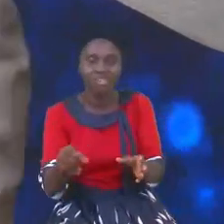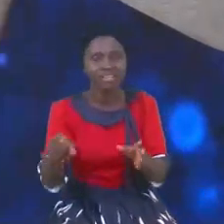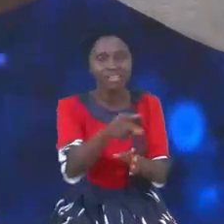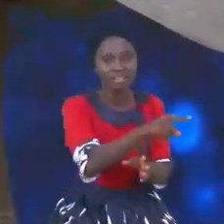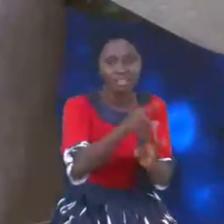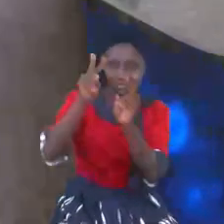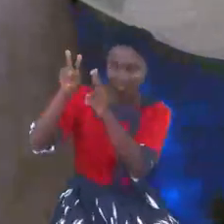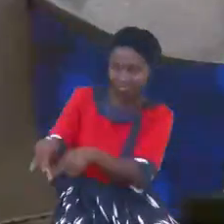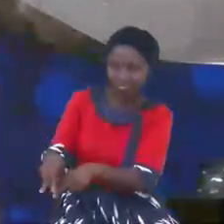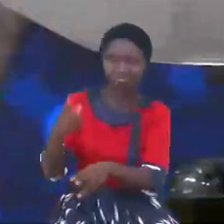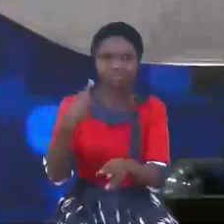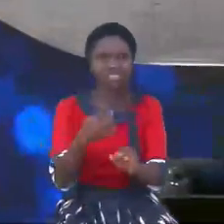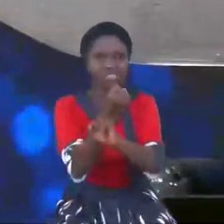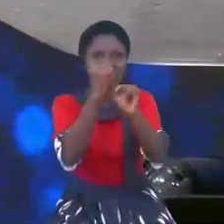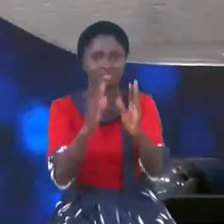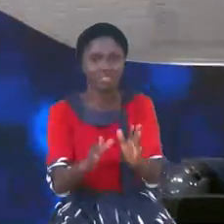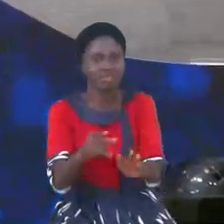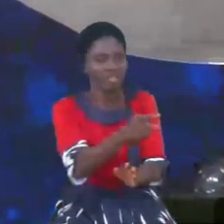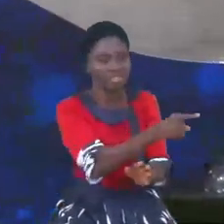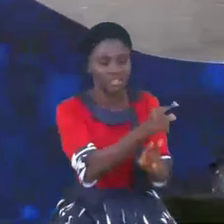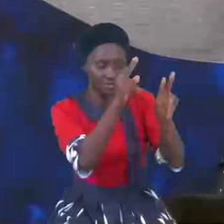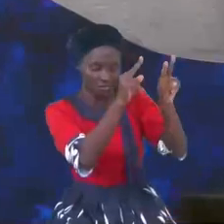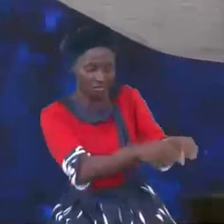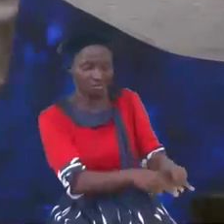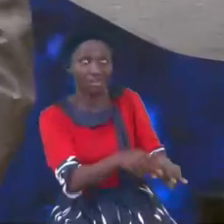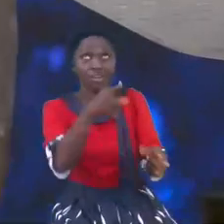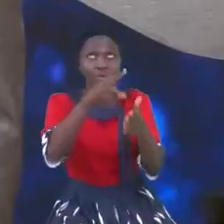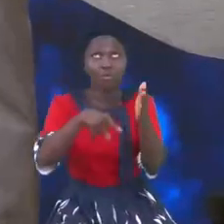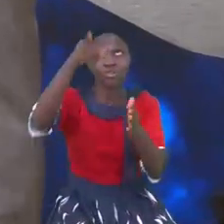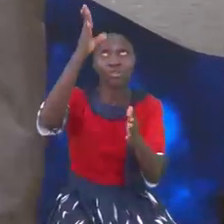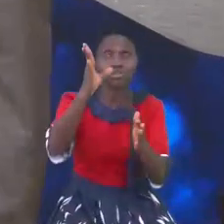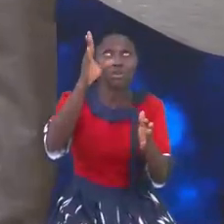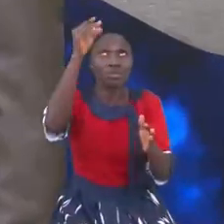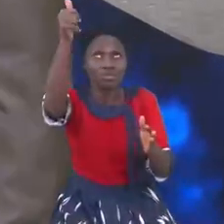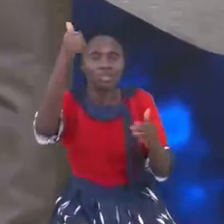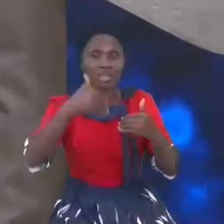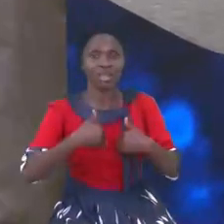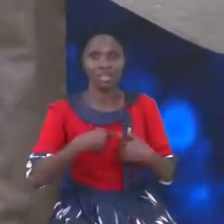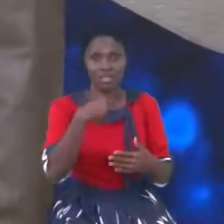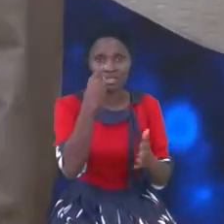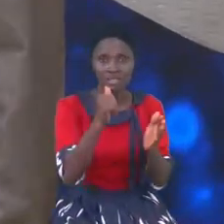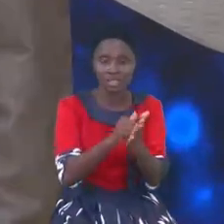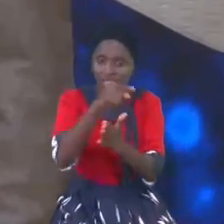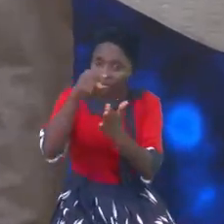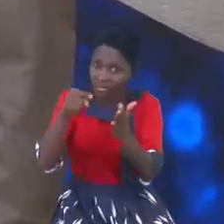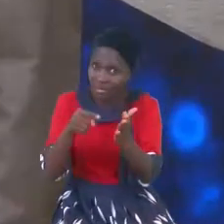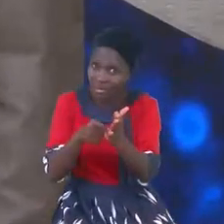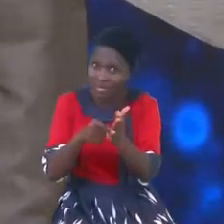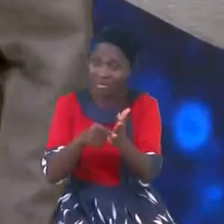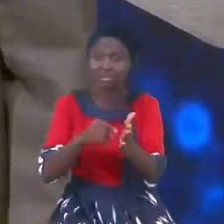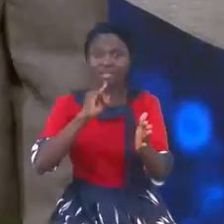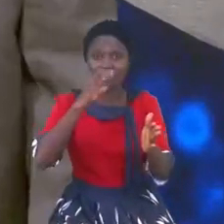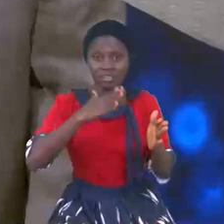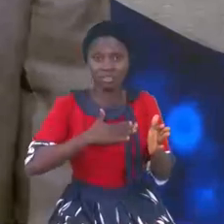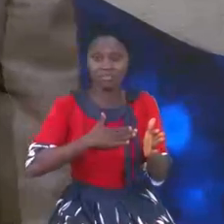ils ont oublié ce que Dieu lui-même a dit. que voici mon fils bien-aimé, écoutez-le.